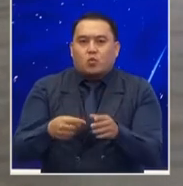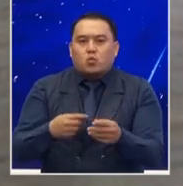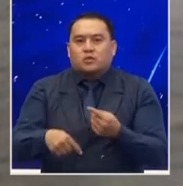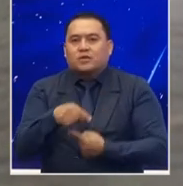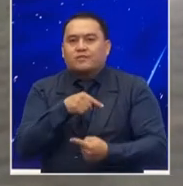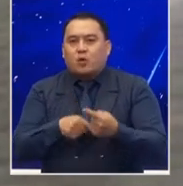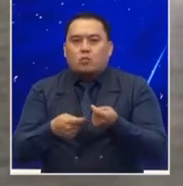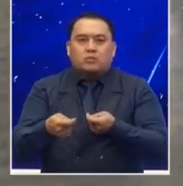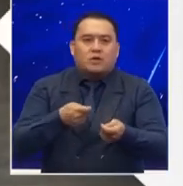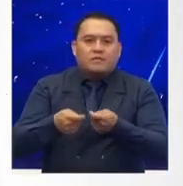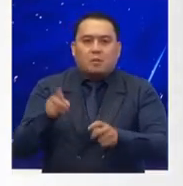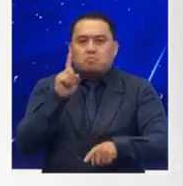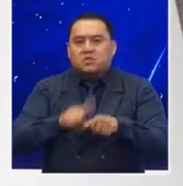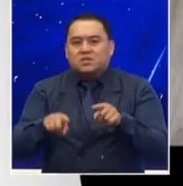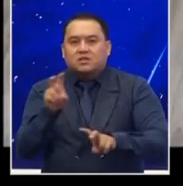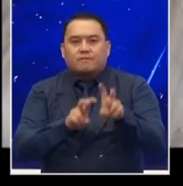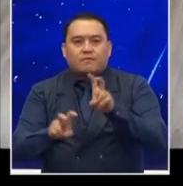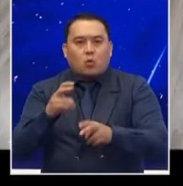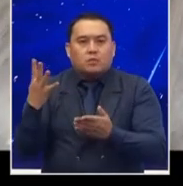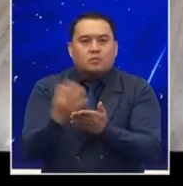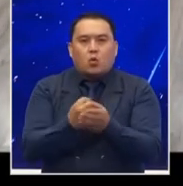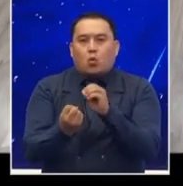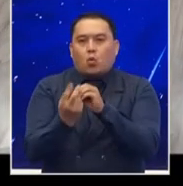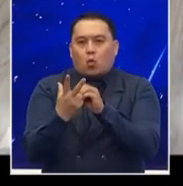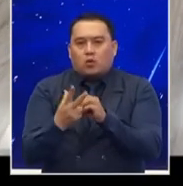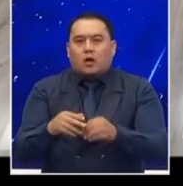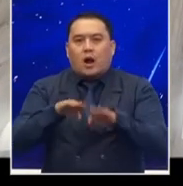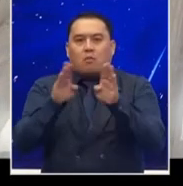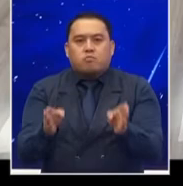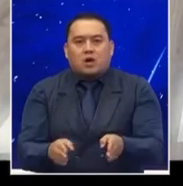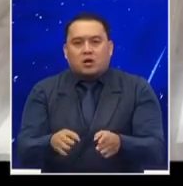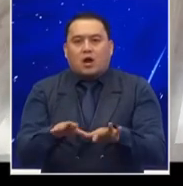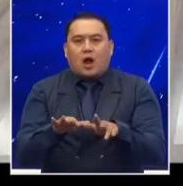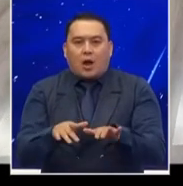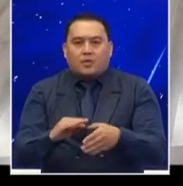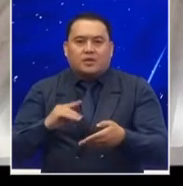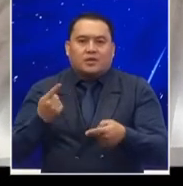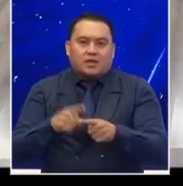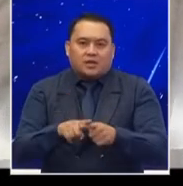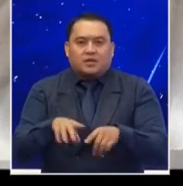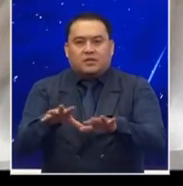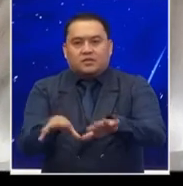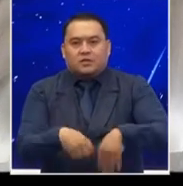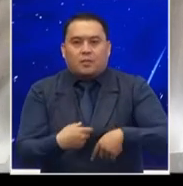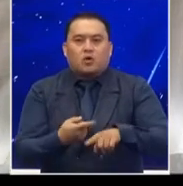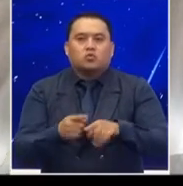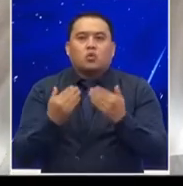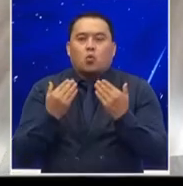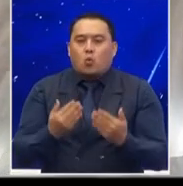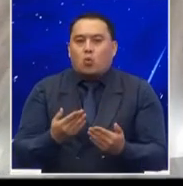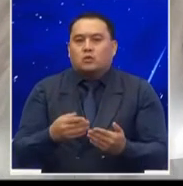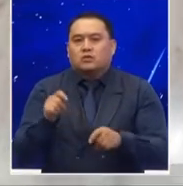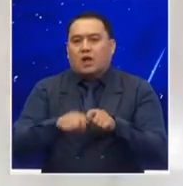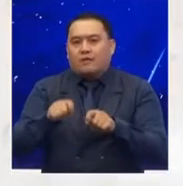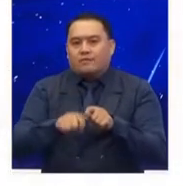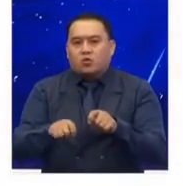асырған. Жедел іздестіру барысында мамандар мекемеден 13-тен астам аппарат пен компьютер техникасын тәркіледі. Қазір осы іске қатысты